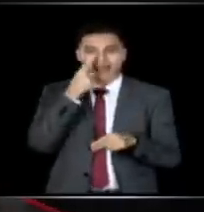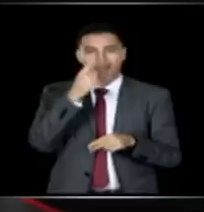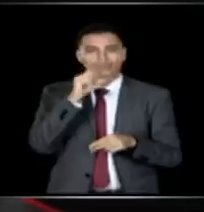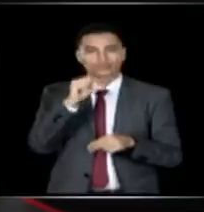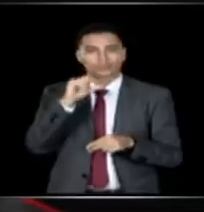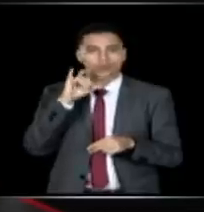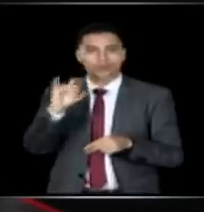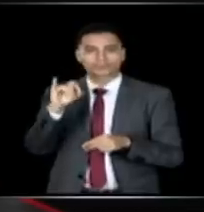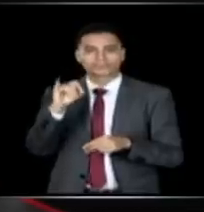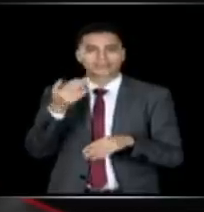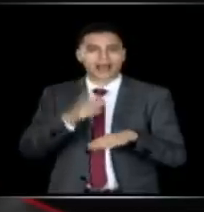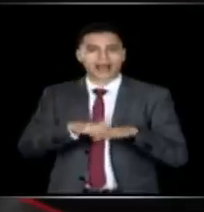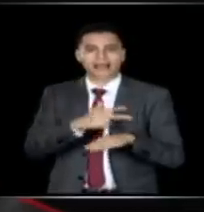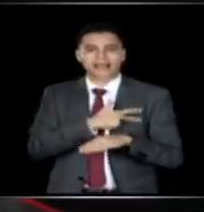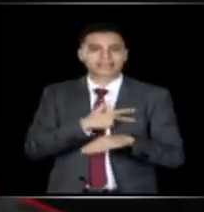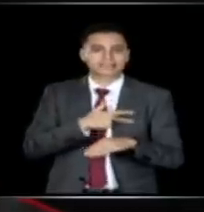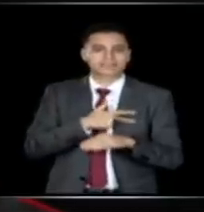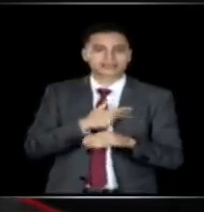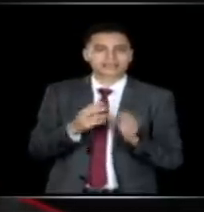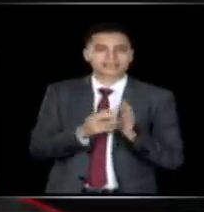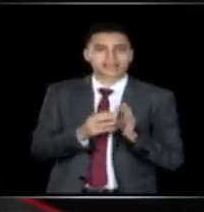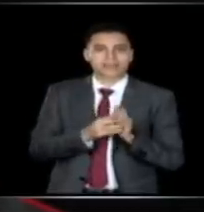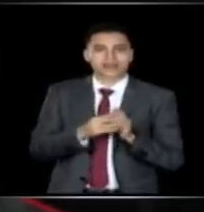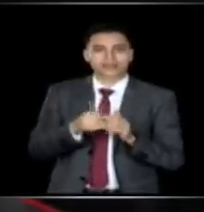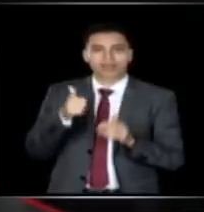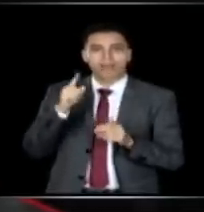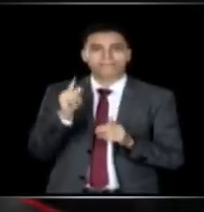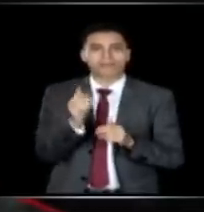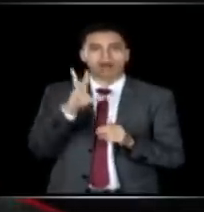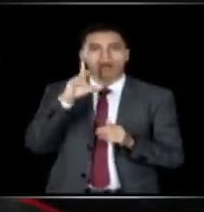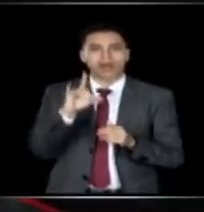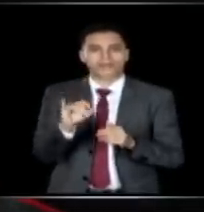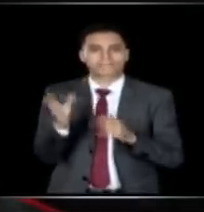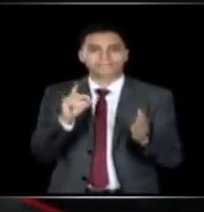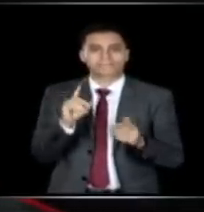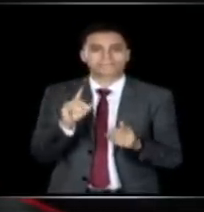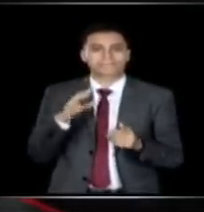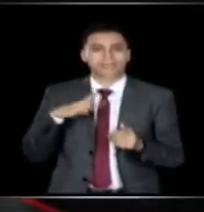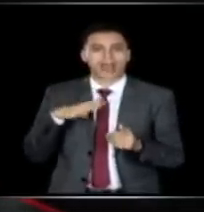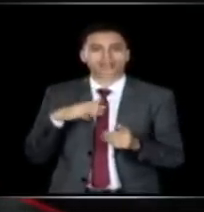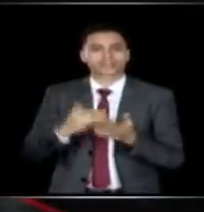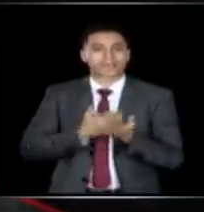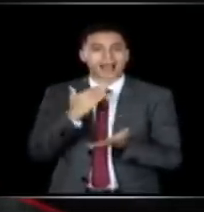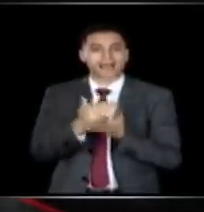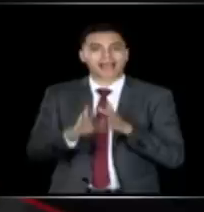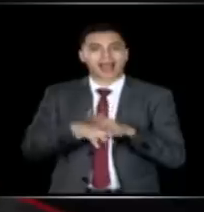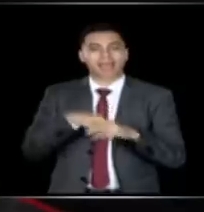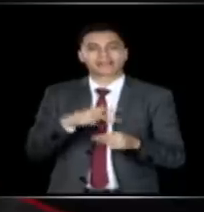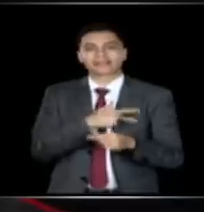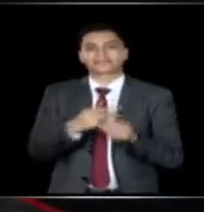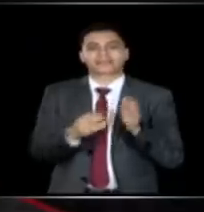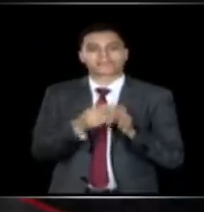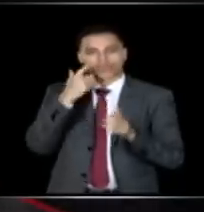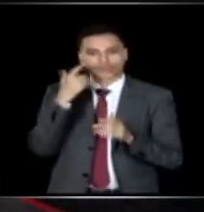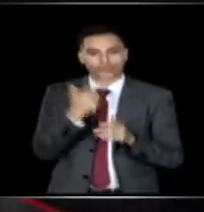تحت اسم جامعة إبراهيم باشا، ثم حملت اسمها الحالي. ضمت الجامعة عند إنشائها مجموعة